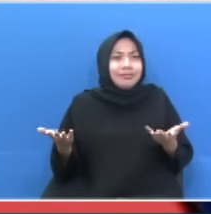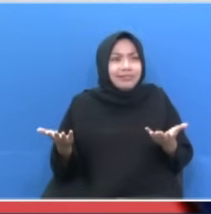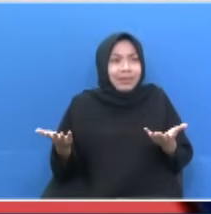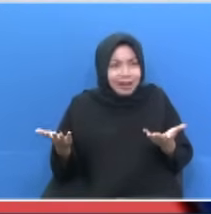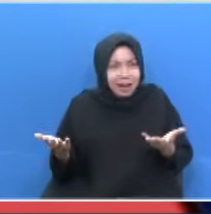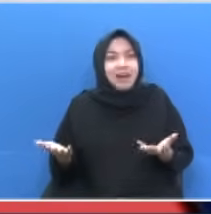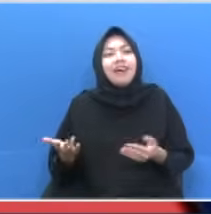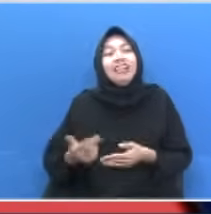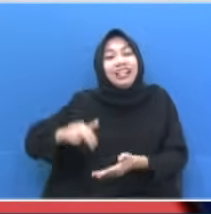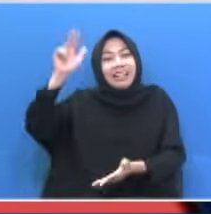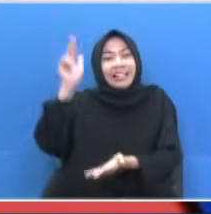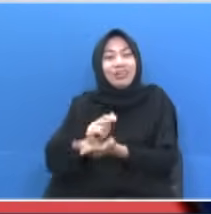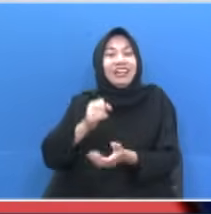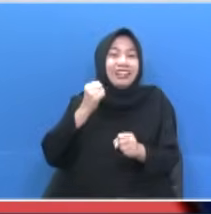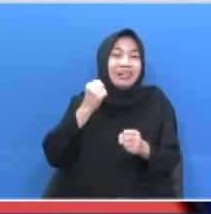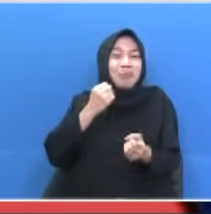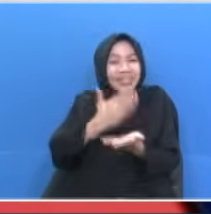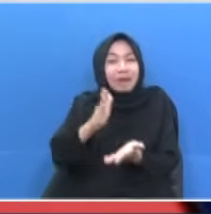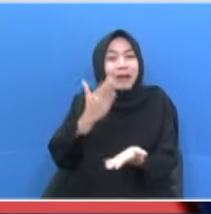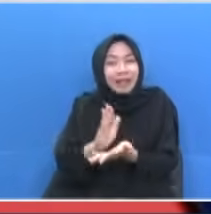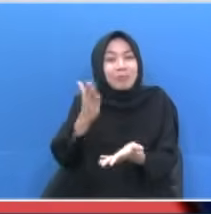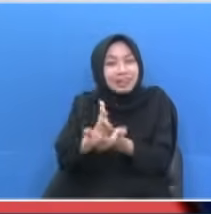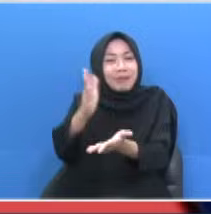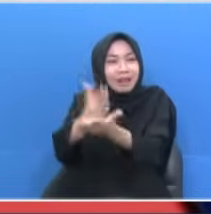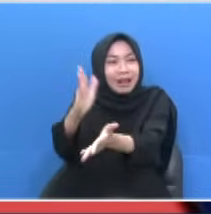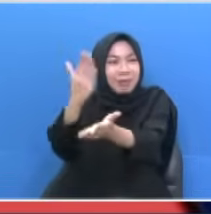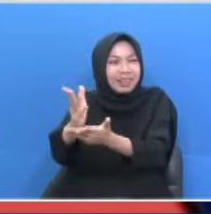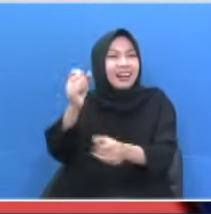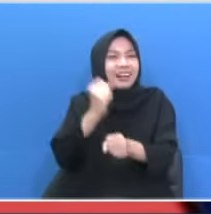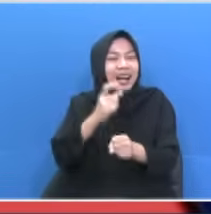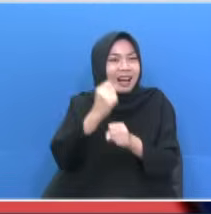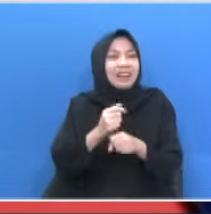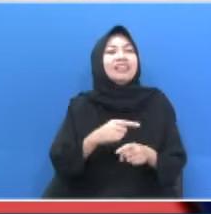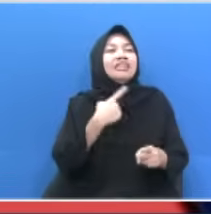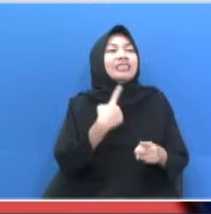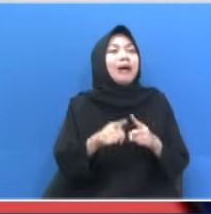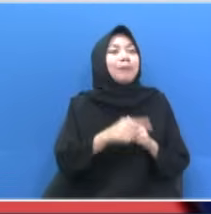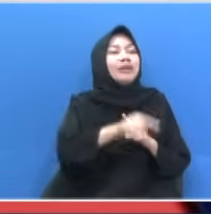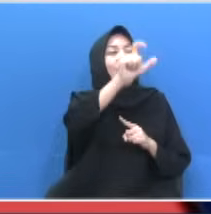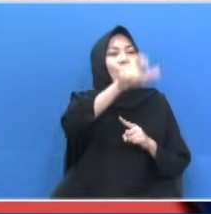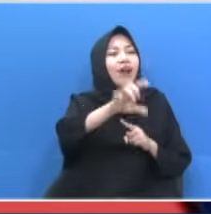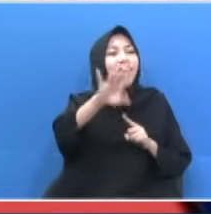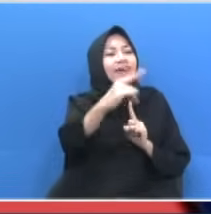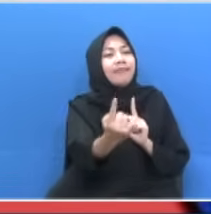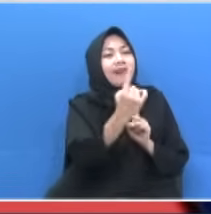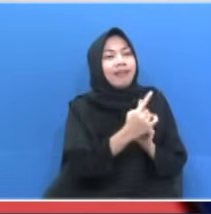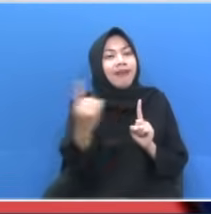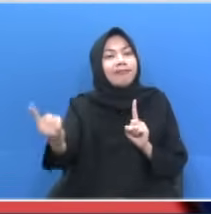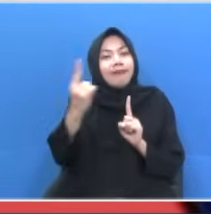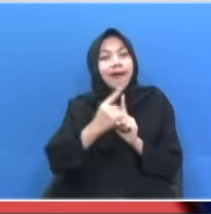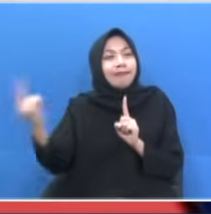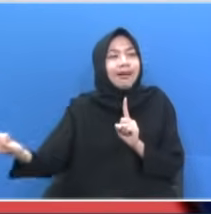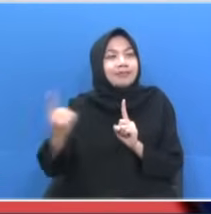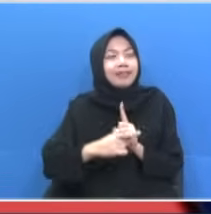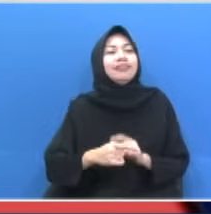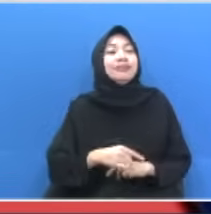deklarasi gagal dan gagal terus berbulan-bulan tapi ada yang ini datang bertemu sebentar saja katanya sekali dua kali akhirnya atau Selasa